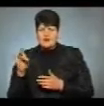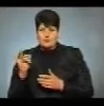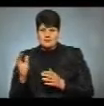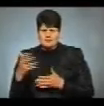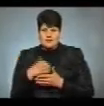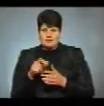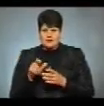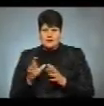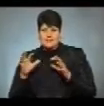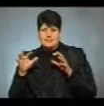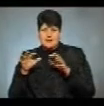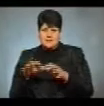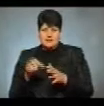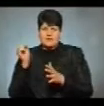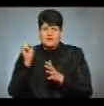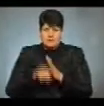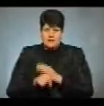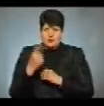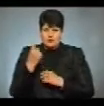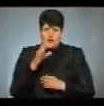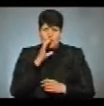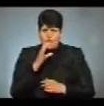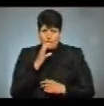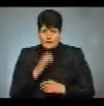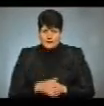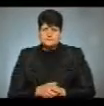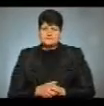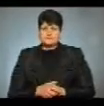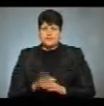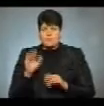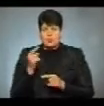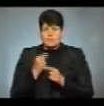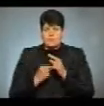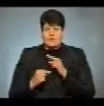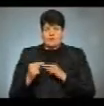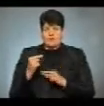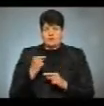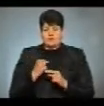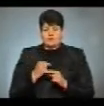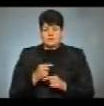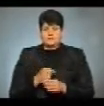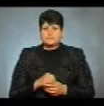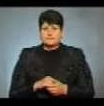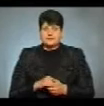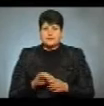них, забили одного вовка і потім вернулись на РВС поновлятися.